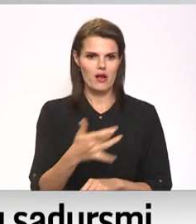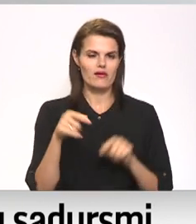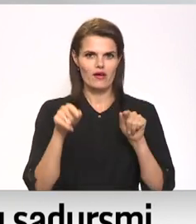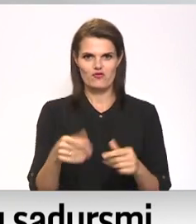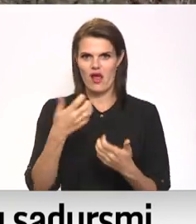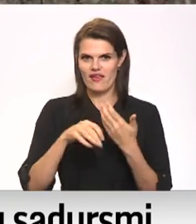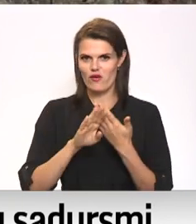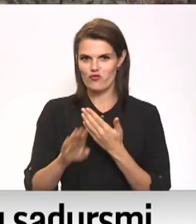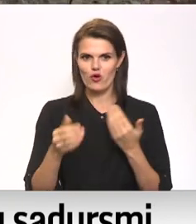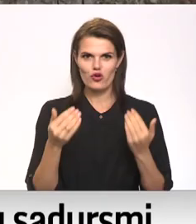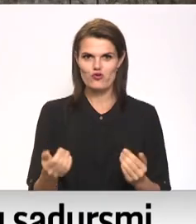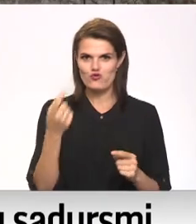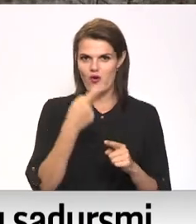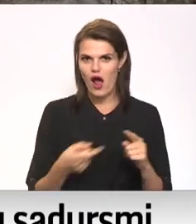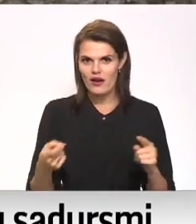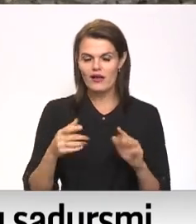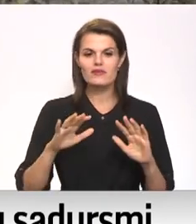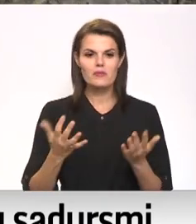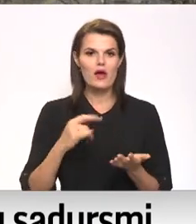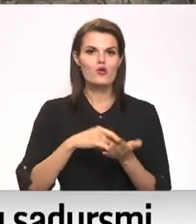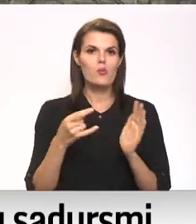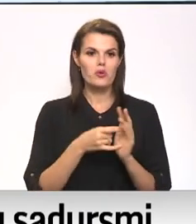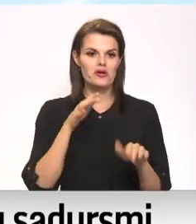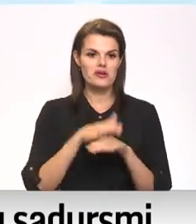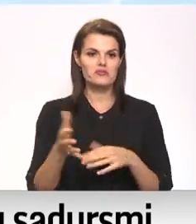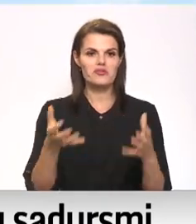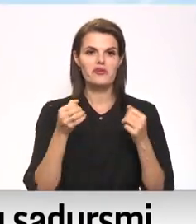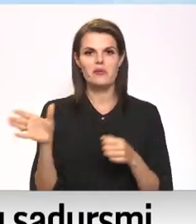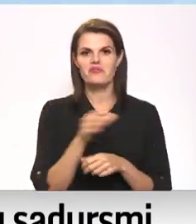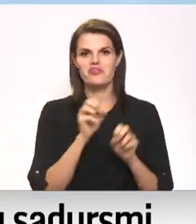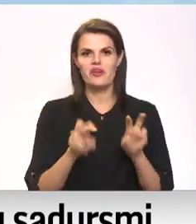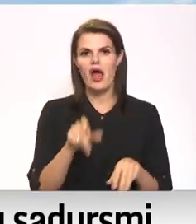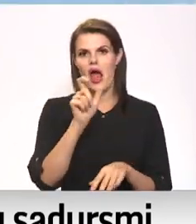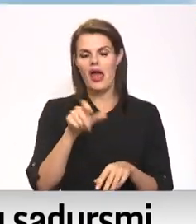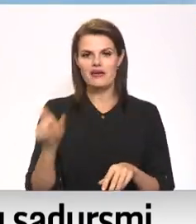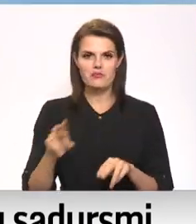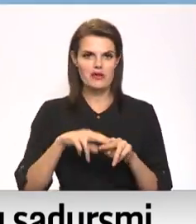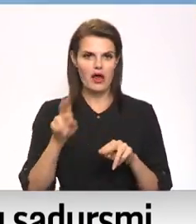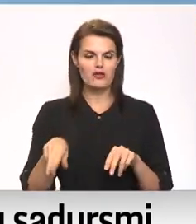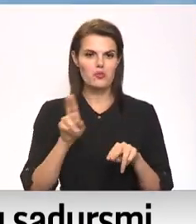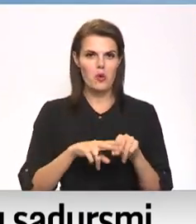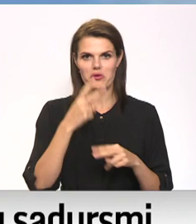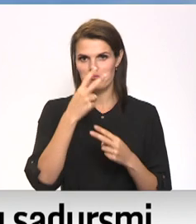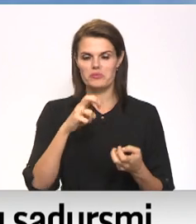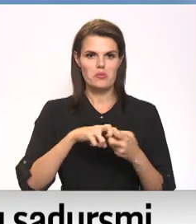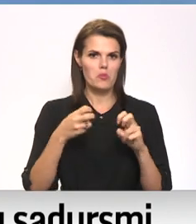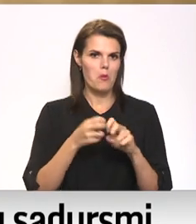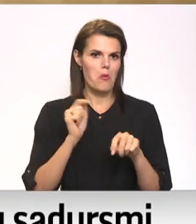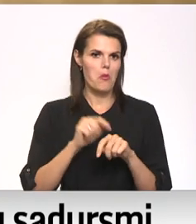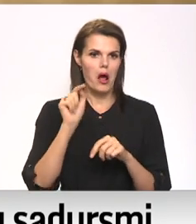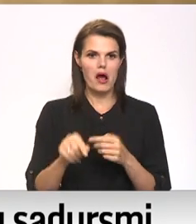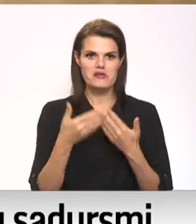tiek ignorēts. Projekta īstenošanai gan saņemti visi ekspertu atzinumi un valstsvīdas dienests nekādus pārkāpumus nesaskata.